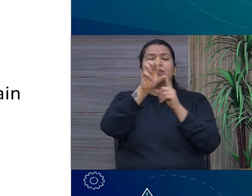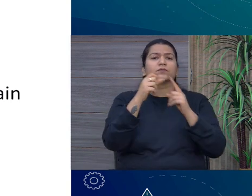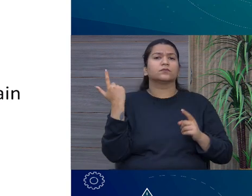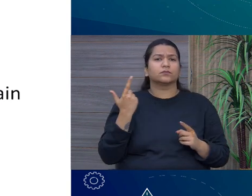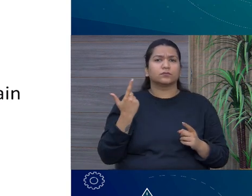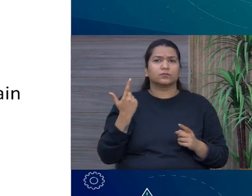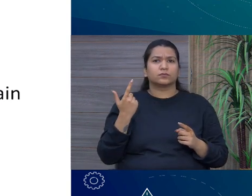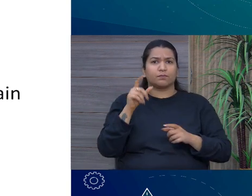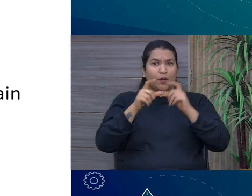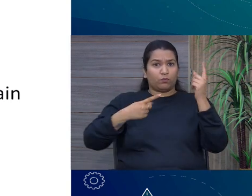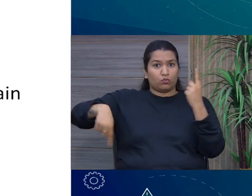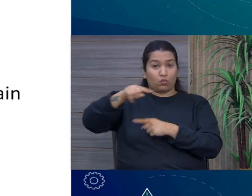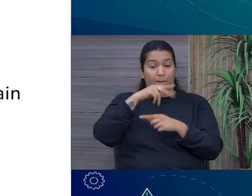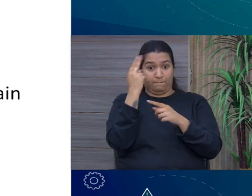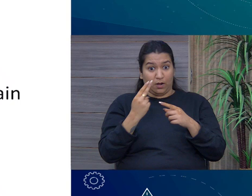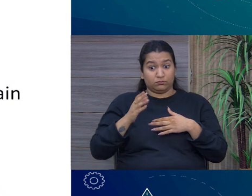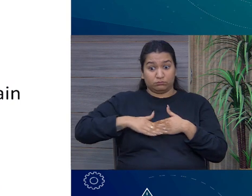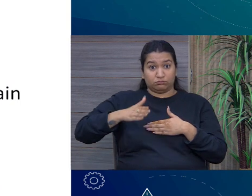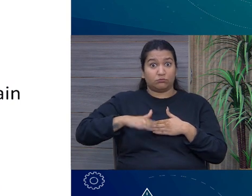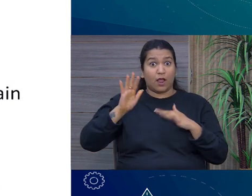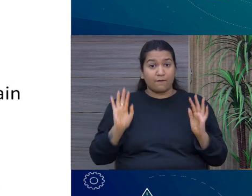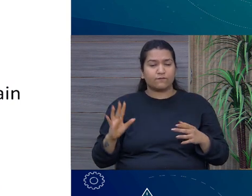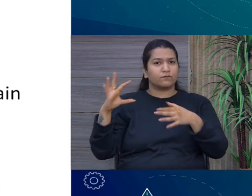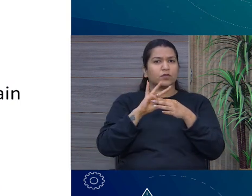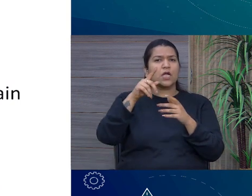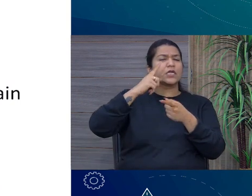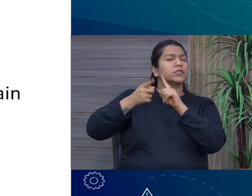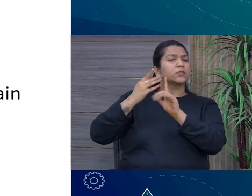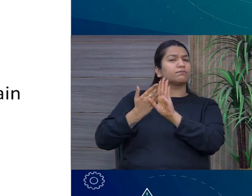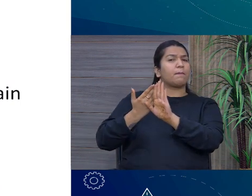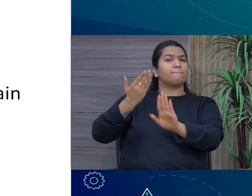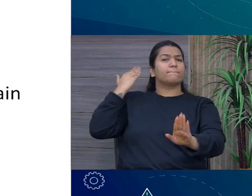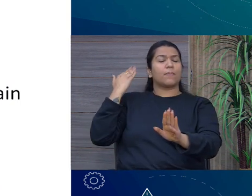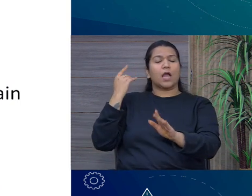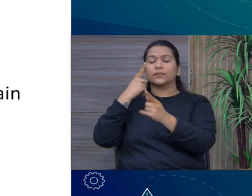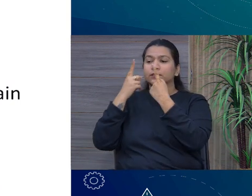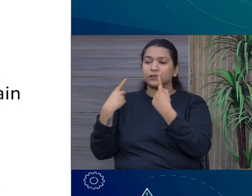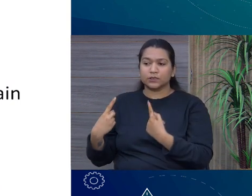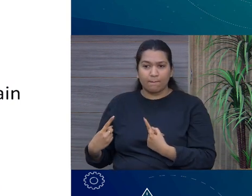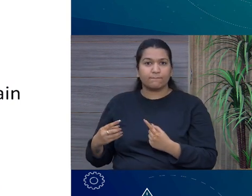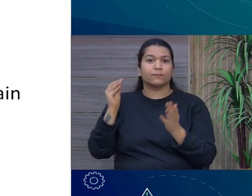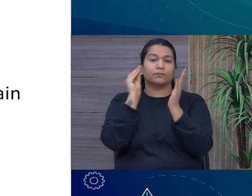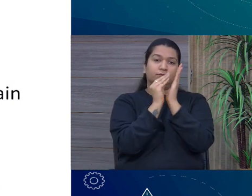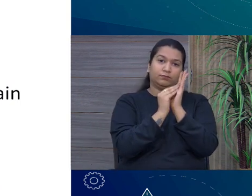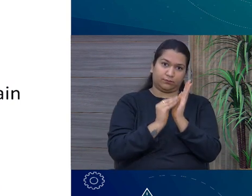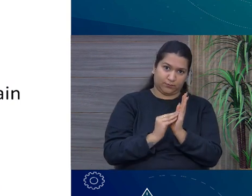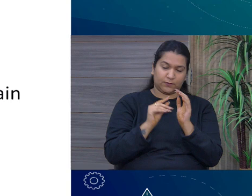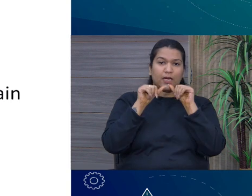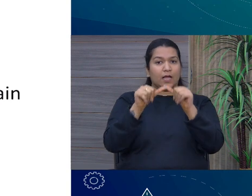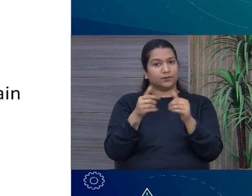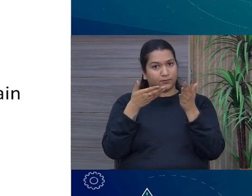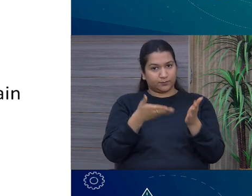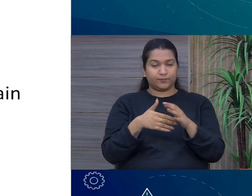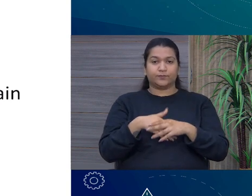पेंटिंग्स हैव बीन प्रिवेलेंट। मैन्यूस्क्रिप्ट पेंटिंग से रिलेटेड आपको थोड़ा सा हिस्ट्री पता करनी है और अकॉर्डिंगली आपको वहाँ पे मेंशन करना